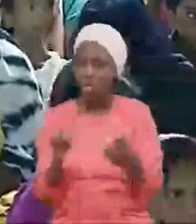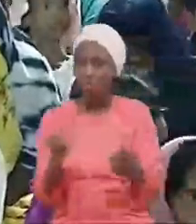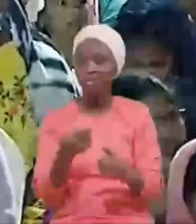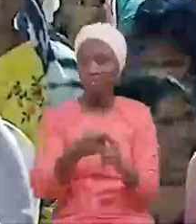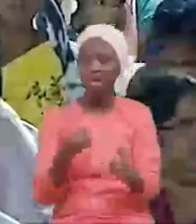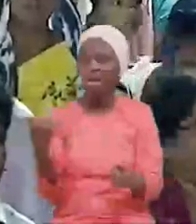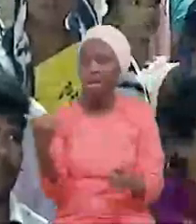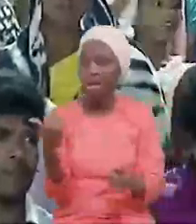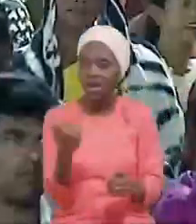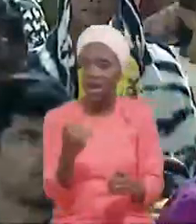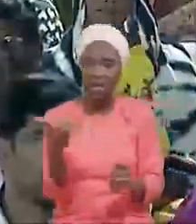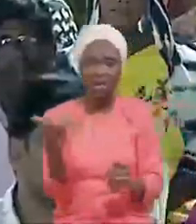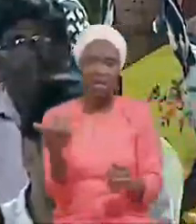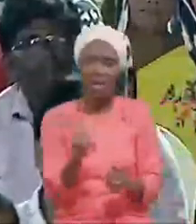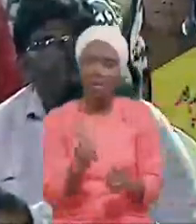soyez,